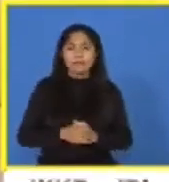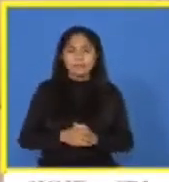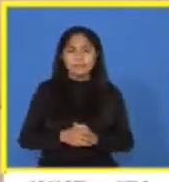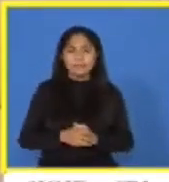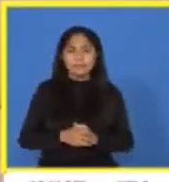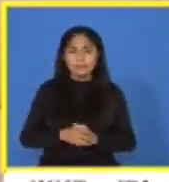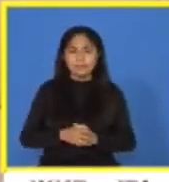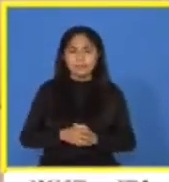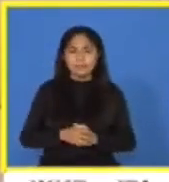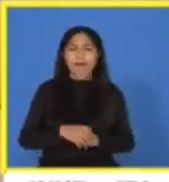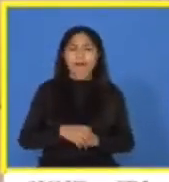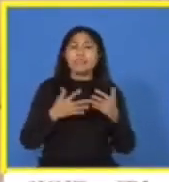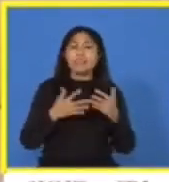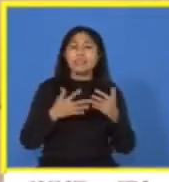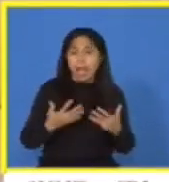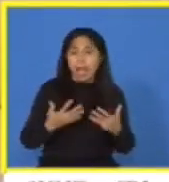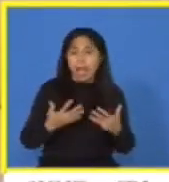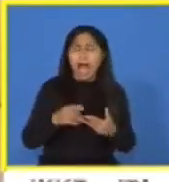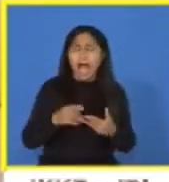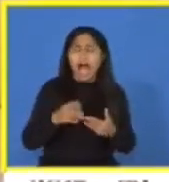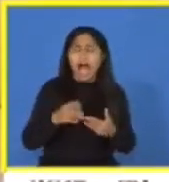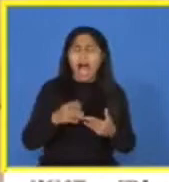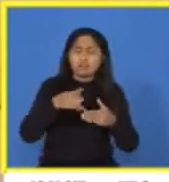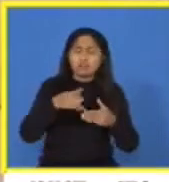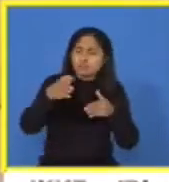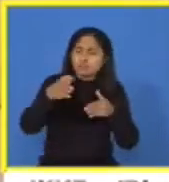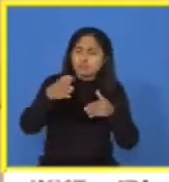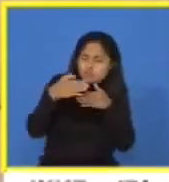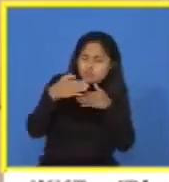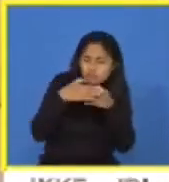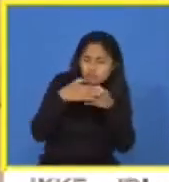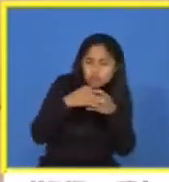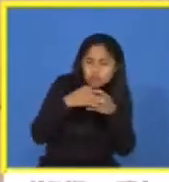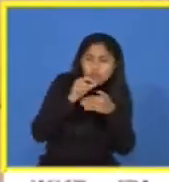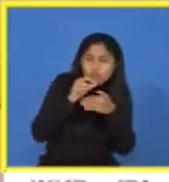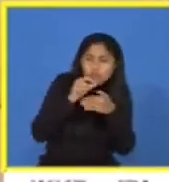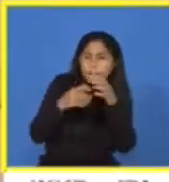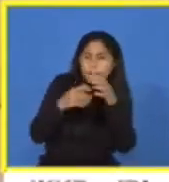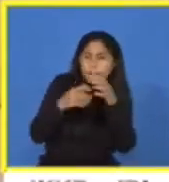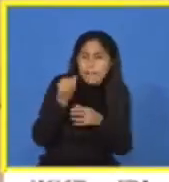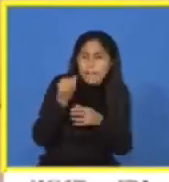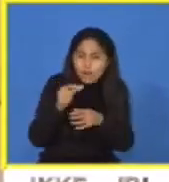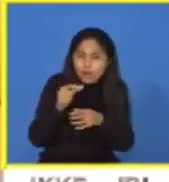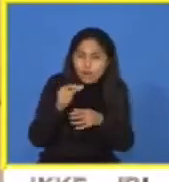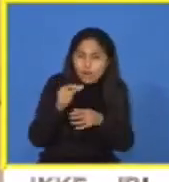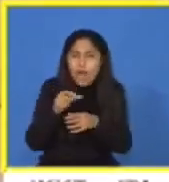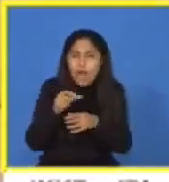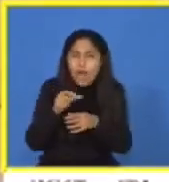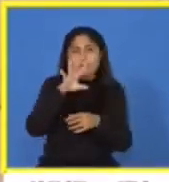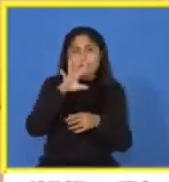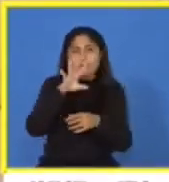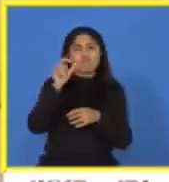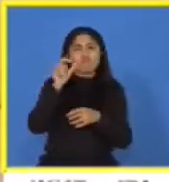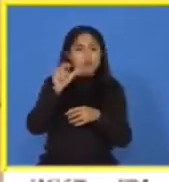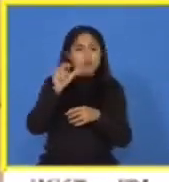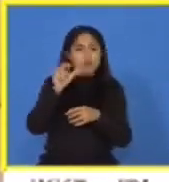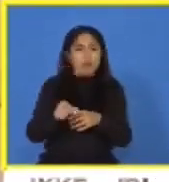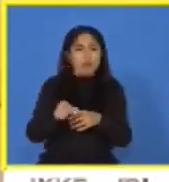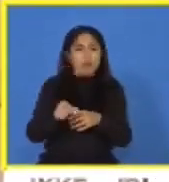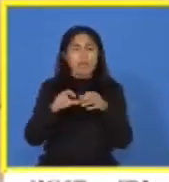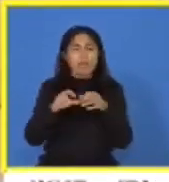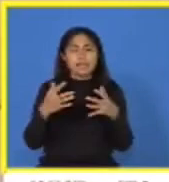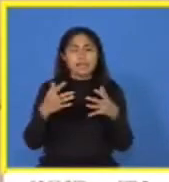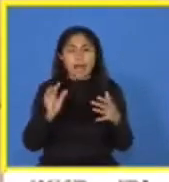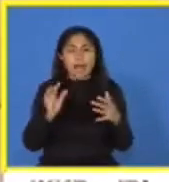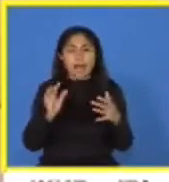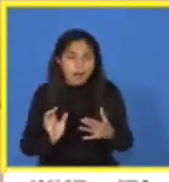di-press lagi menjadi 50%. Gitu Pak John. Sehingga kita menjaga supaya jangan ada peningkatan